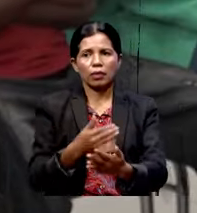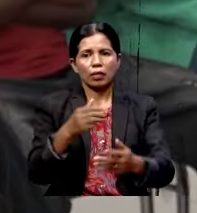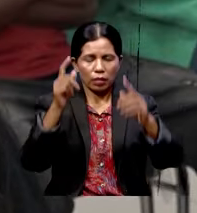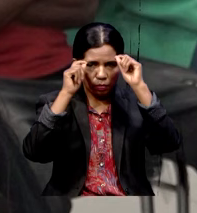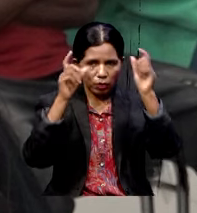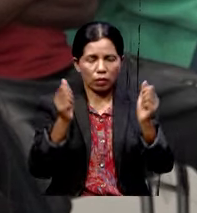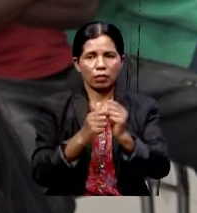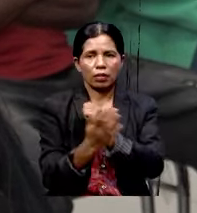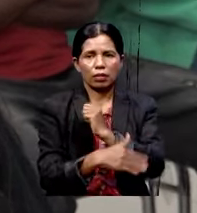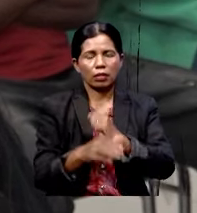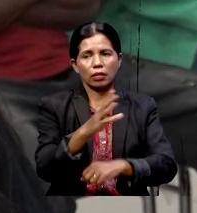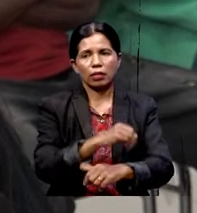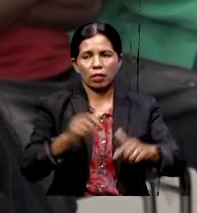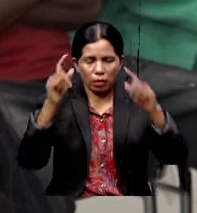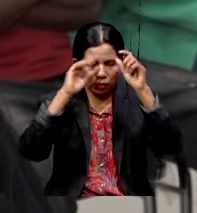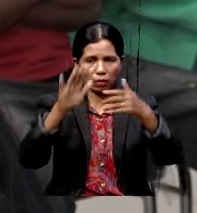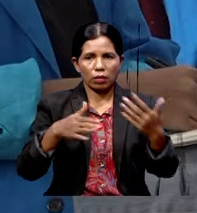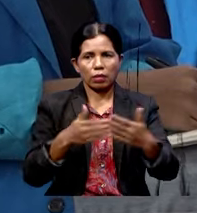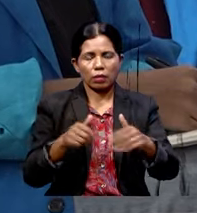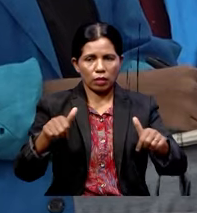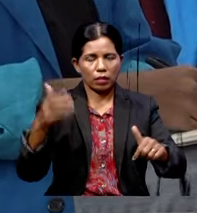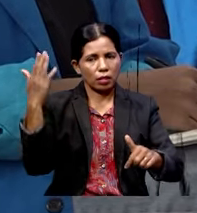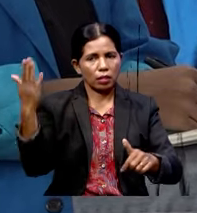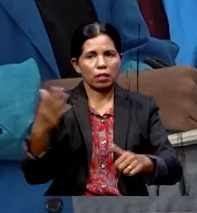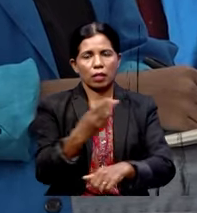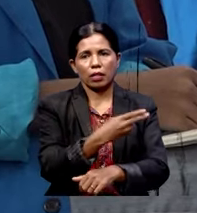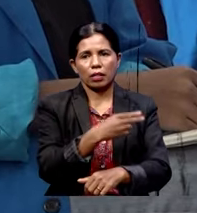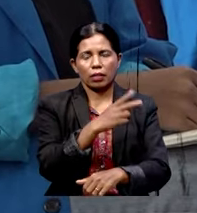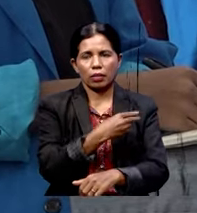Timoruan ia railaran no Timoruan sira ia Timor Occidental. Ekipa cobertura Yemen.